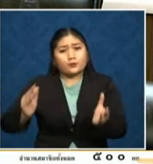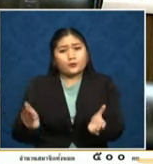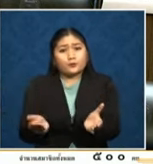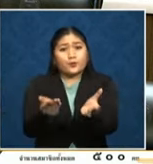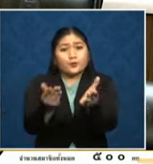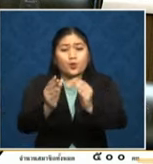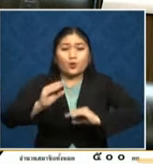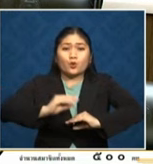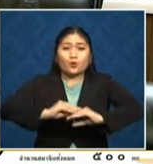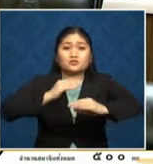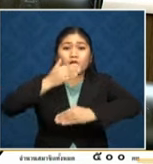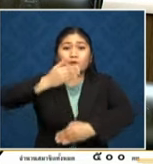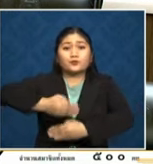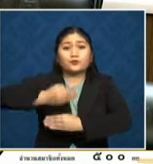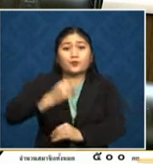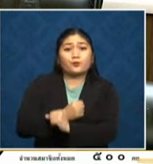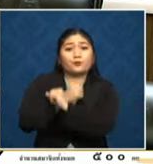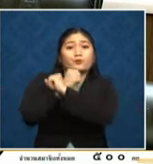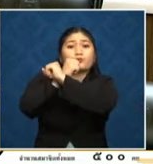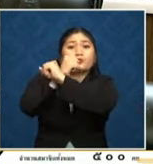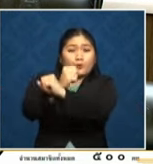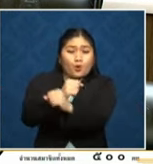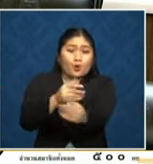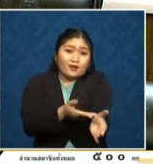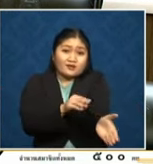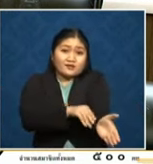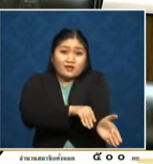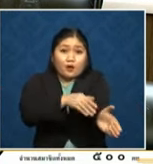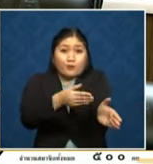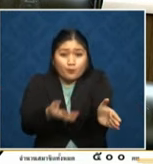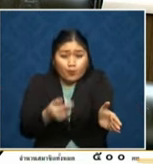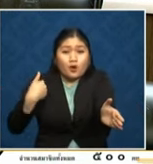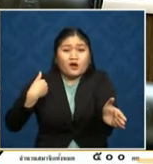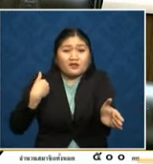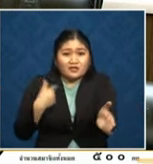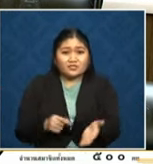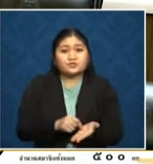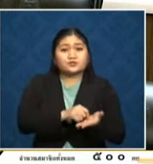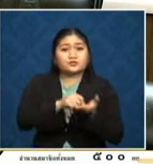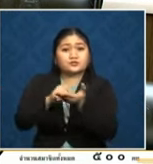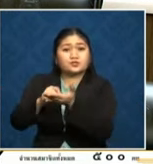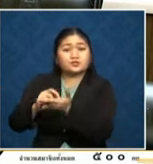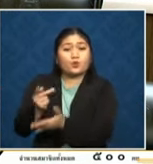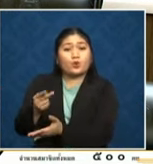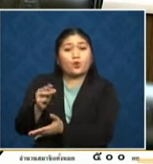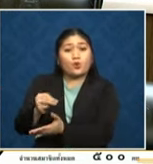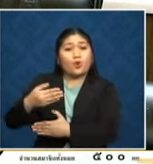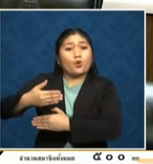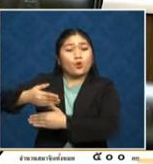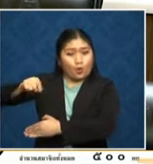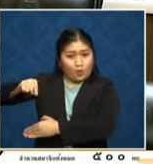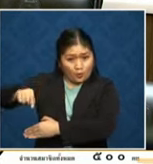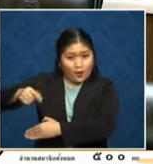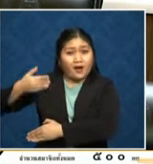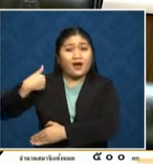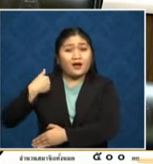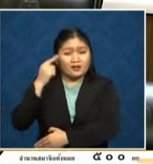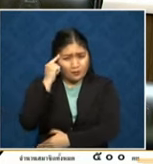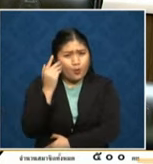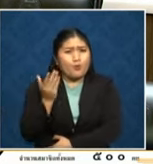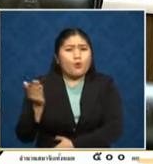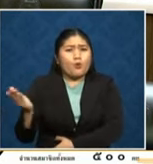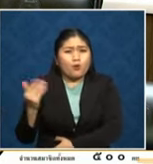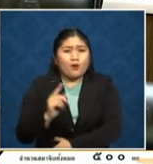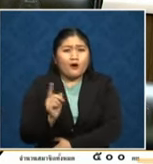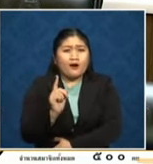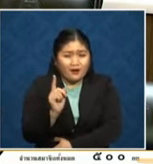ะครับก่อสร้างเขื่อนป้องกันตลิ่งริมแม่น้ำลี้เสนอมายังนะครับกรมโยธาธิการและผังเมืองดังนั้นครับผมจึงขอท่านประ